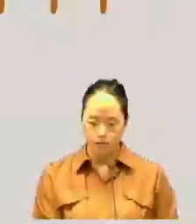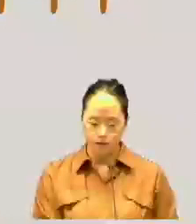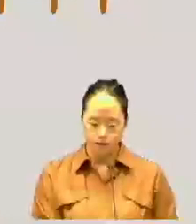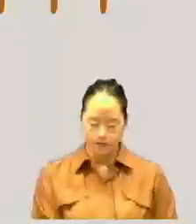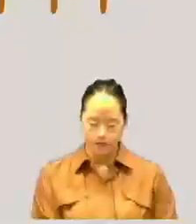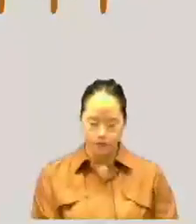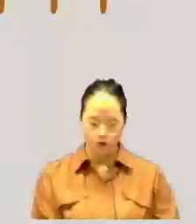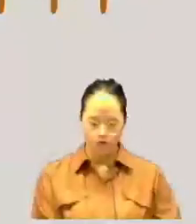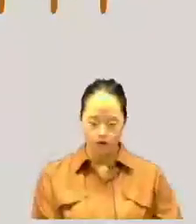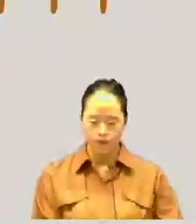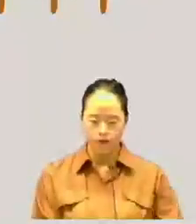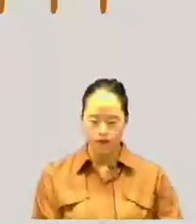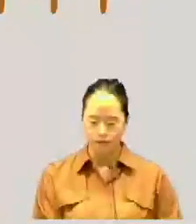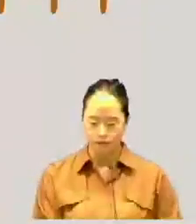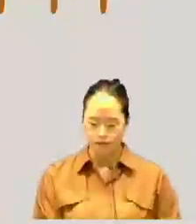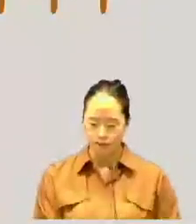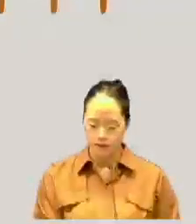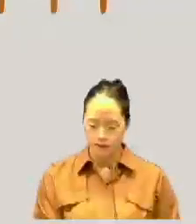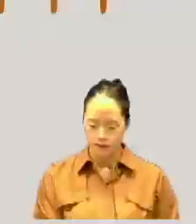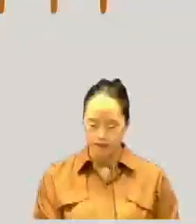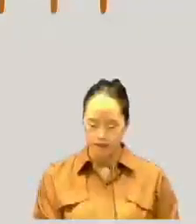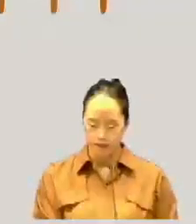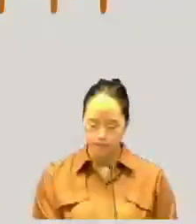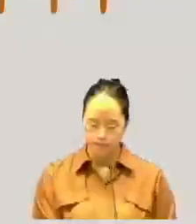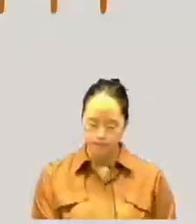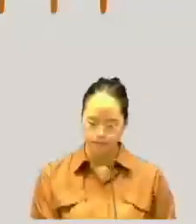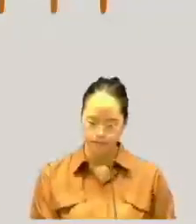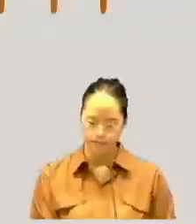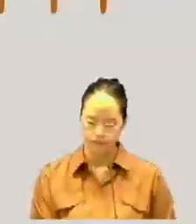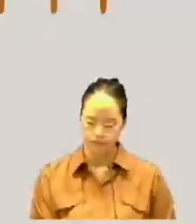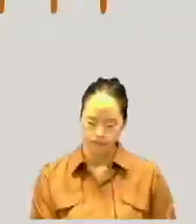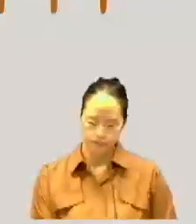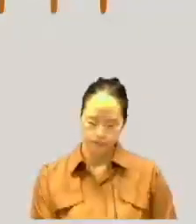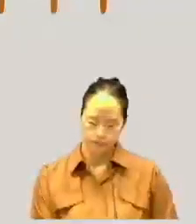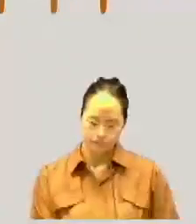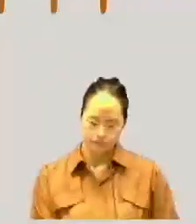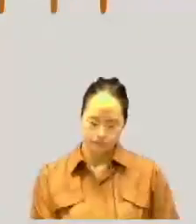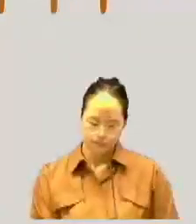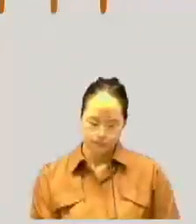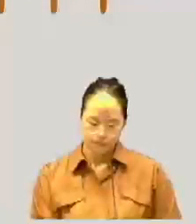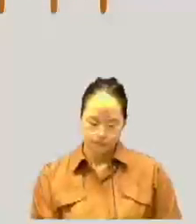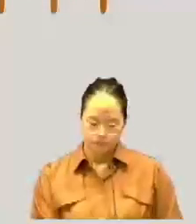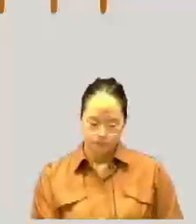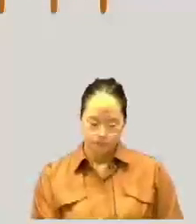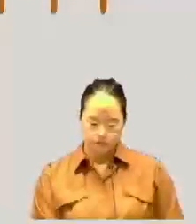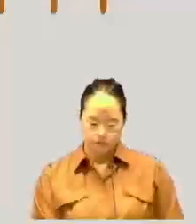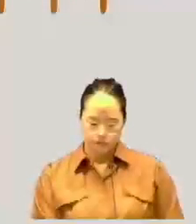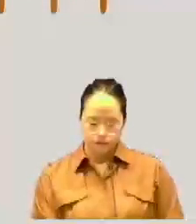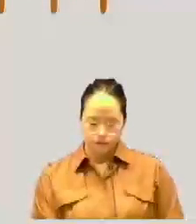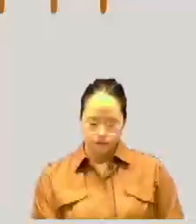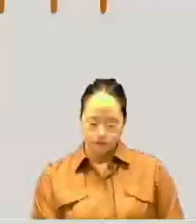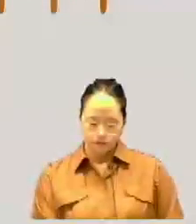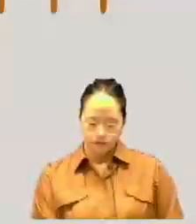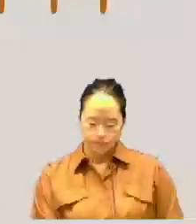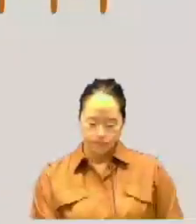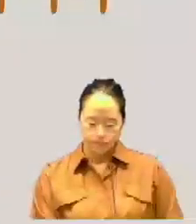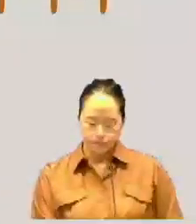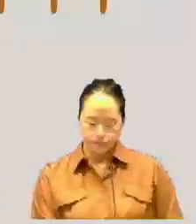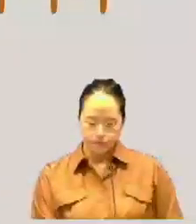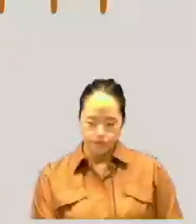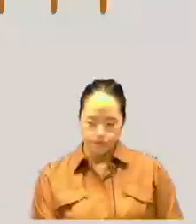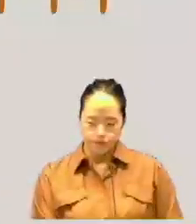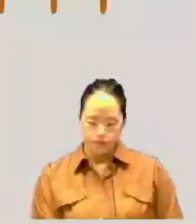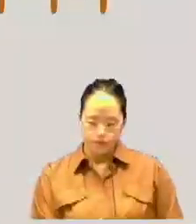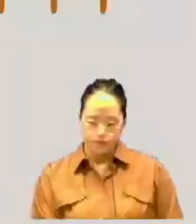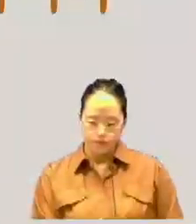这个赦免呢，就是也是这个罪得赦免、饶恕的意思，得原谅